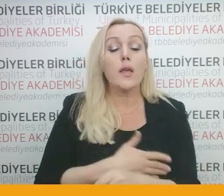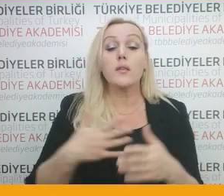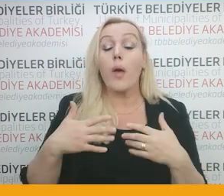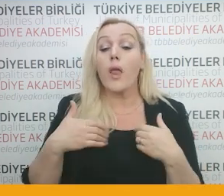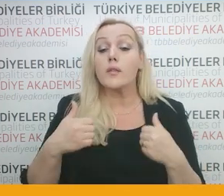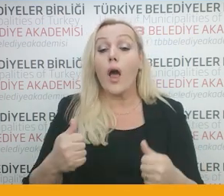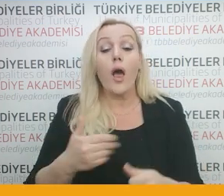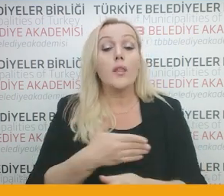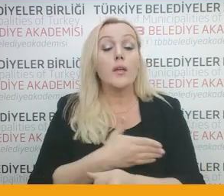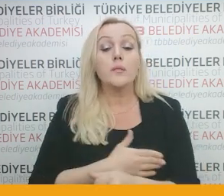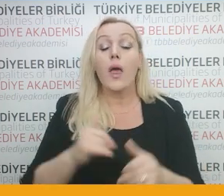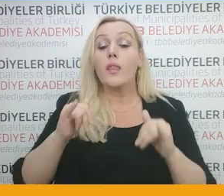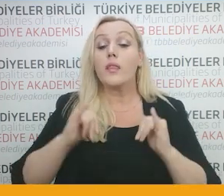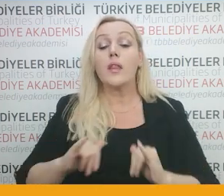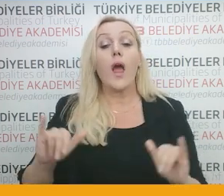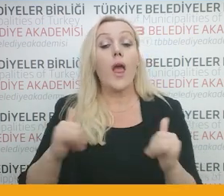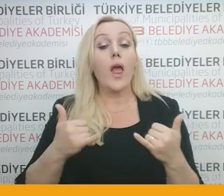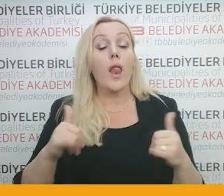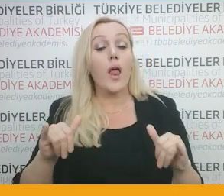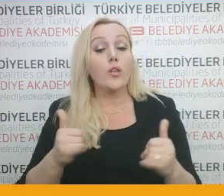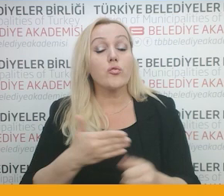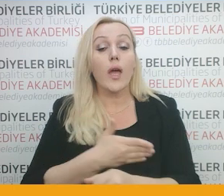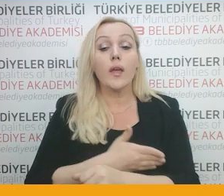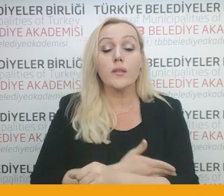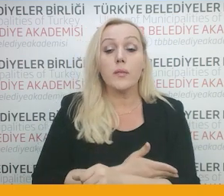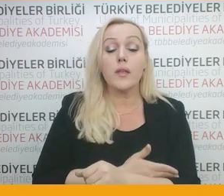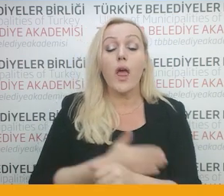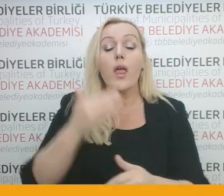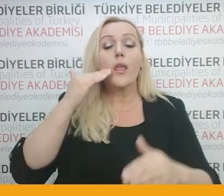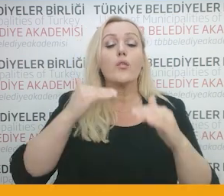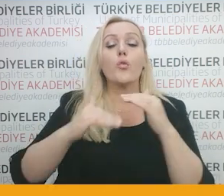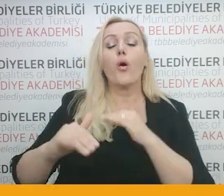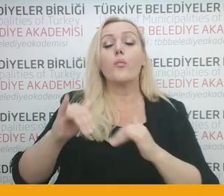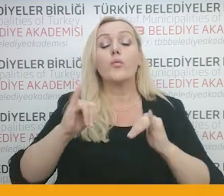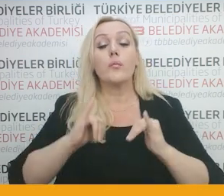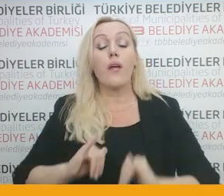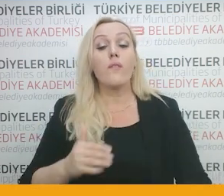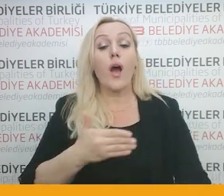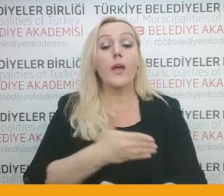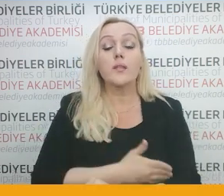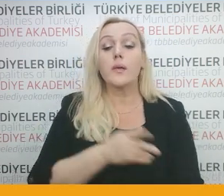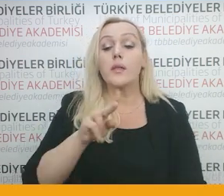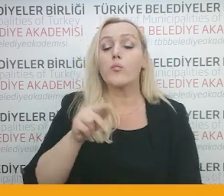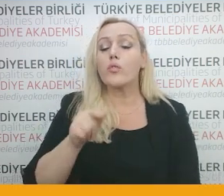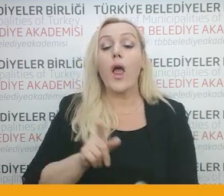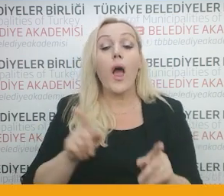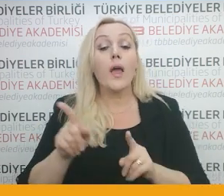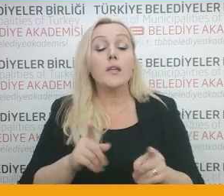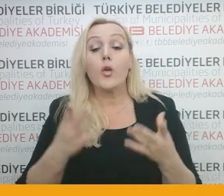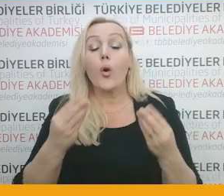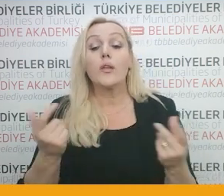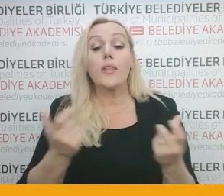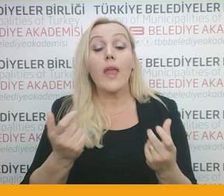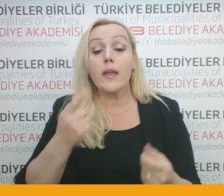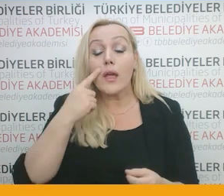mi, dinlenme, eğlence hizmeti mi, iskan ve toplum refahı hizmeti mi? Bu hizmetlerin hangisi olduğunu nerede